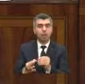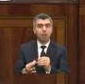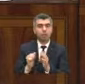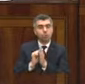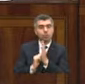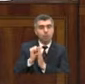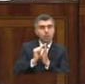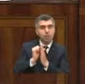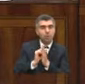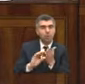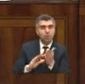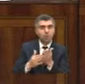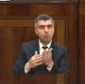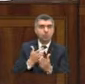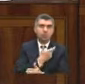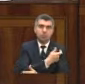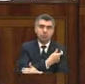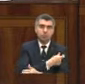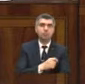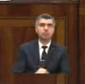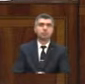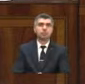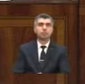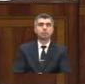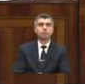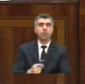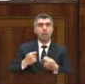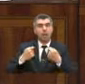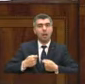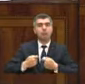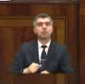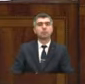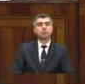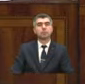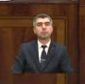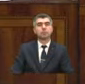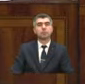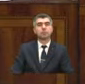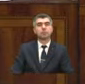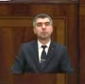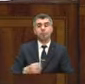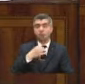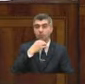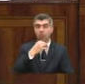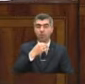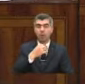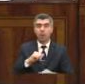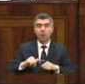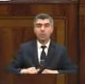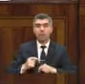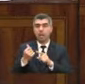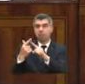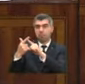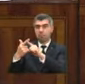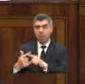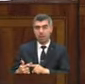فيما يتعلق باللقاح. سيد الرئيس، أنتم قلتم بأنه خاصة وزير المالية على أساس أنه